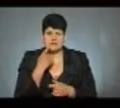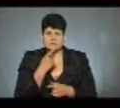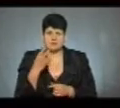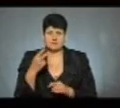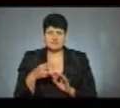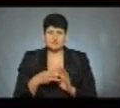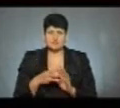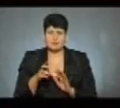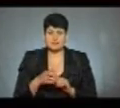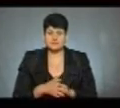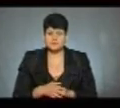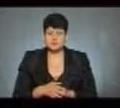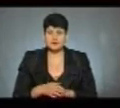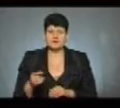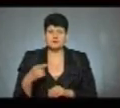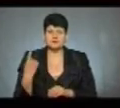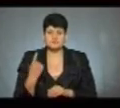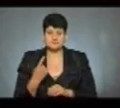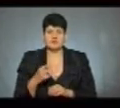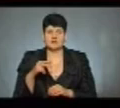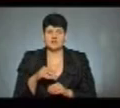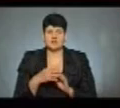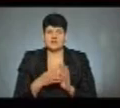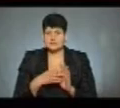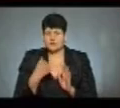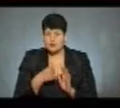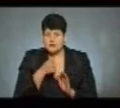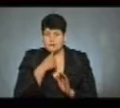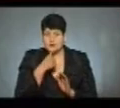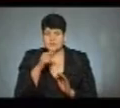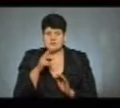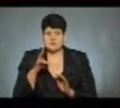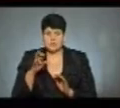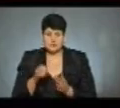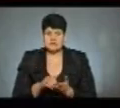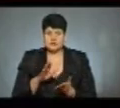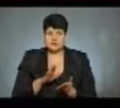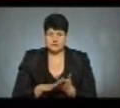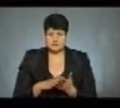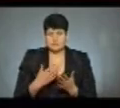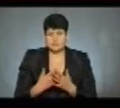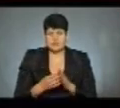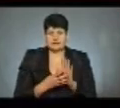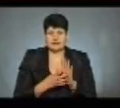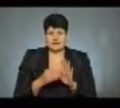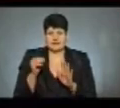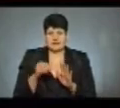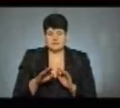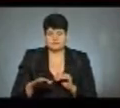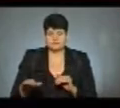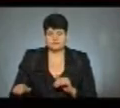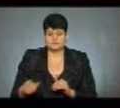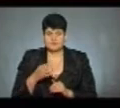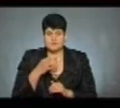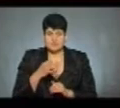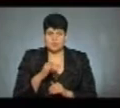28 березня. На Тернопільщині у 2019 році на пробне тестування зареєструвалися близько 9 тисяч абітурієнтів,